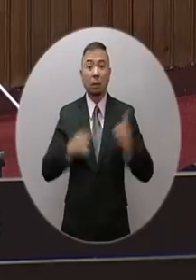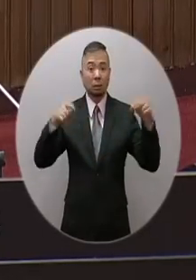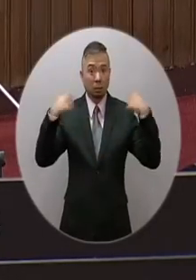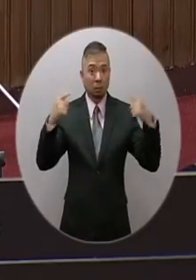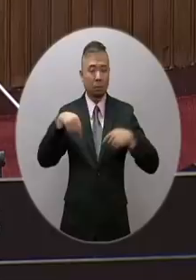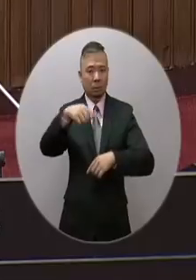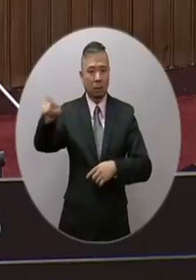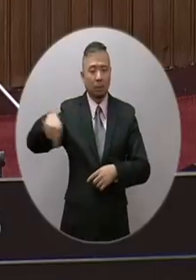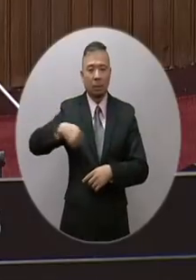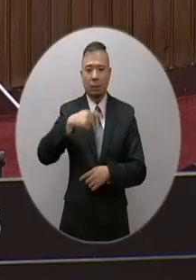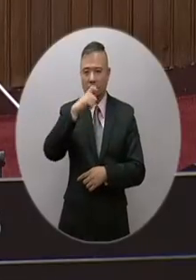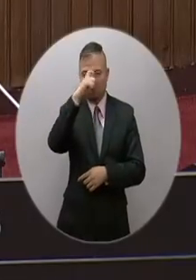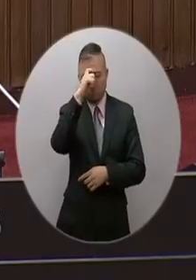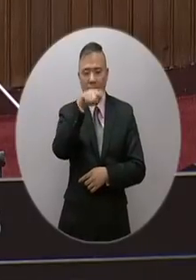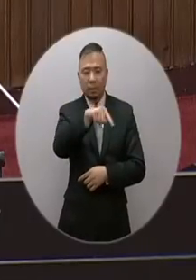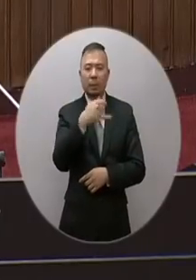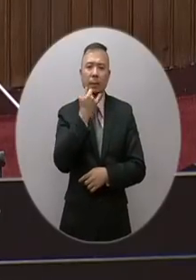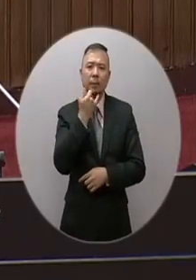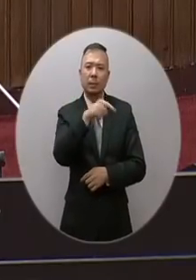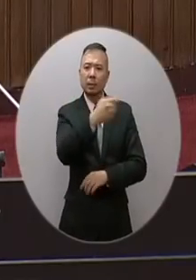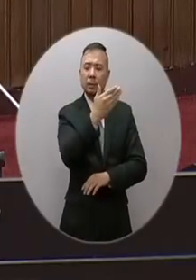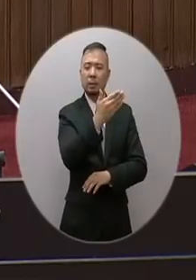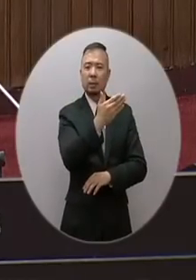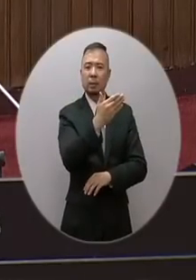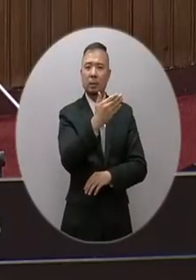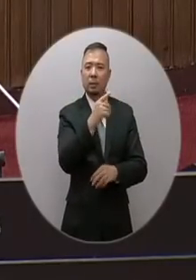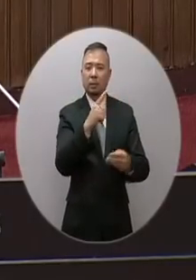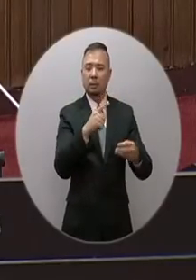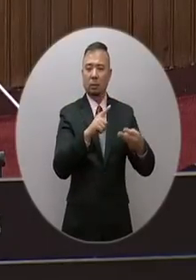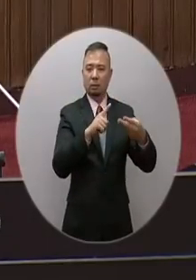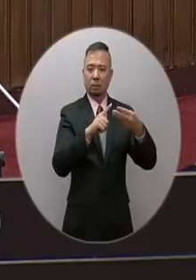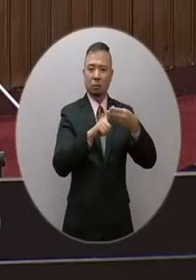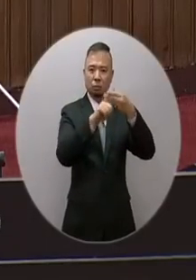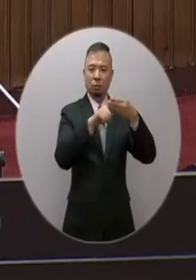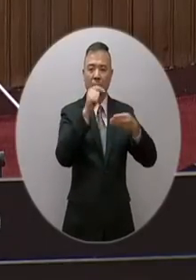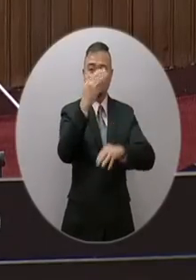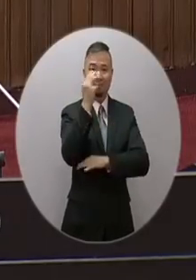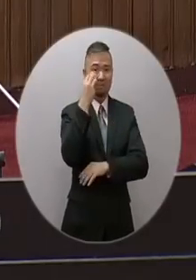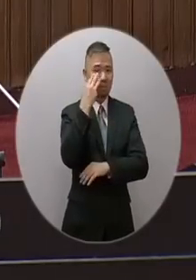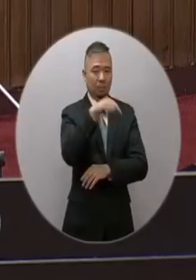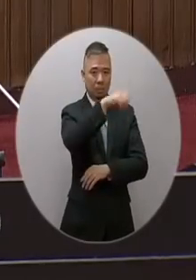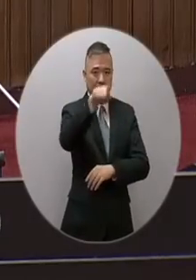卑微地为生活求生存，能获得保障而已。